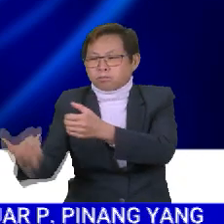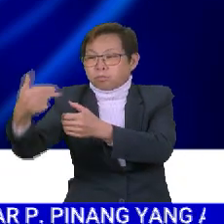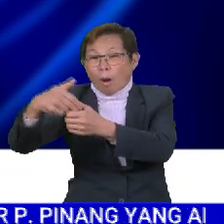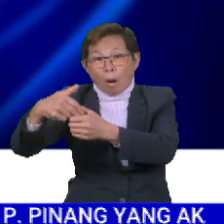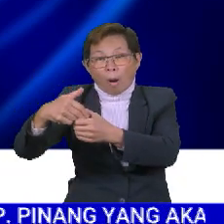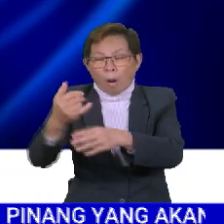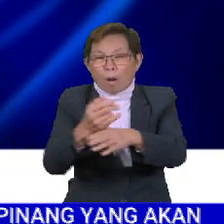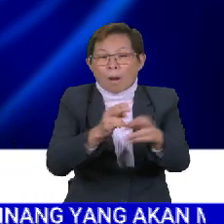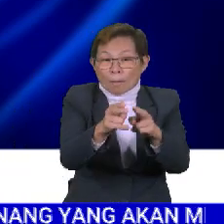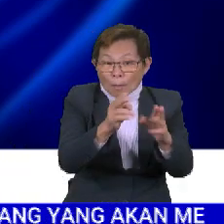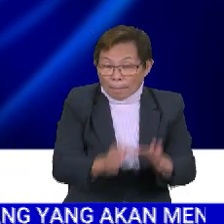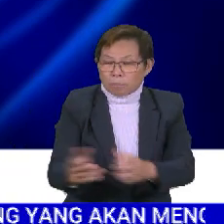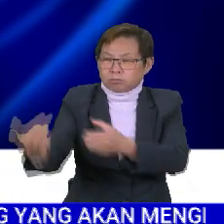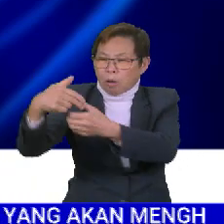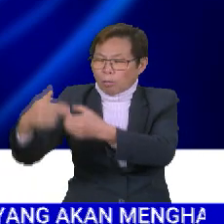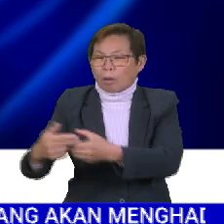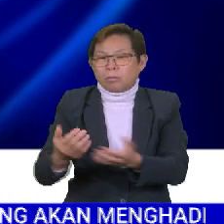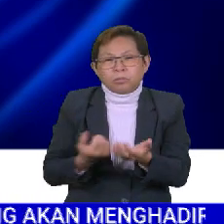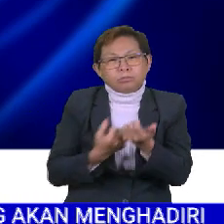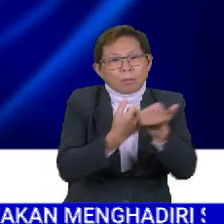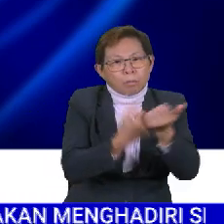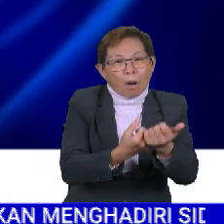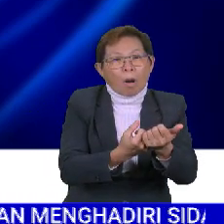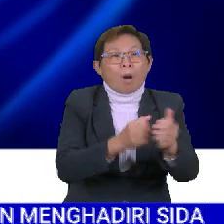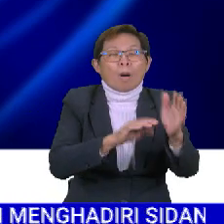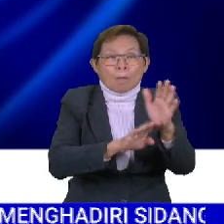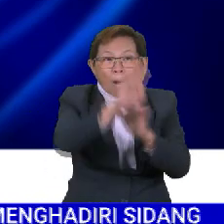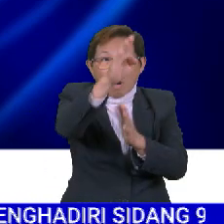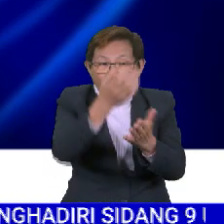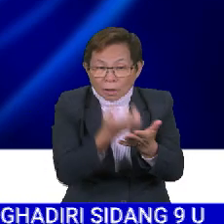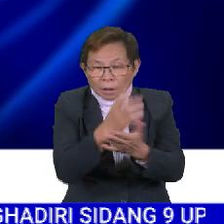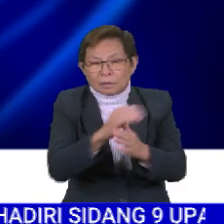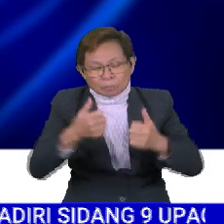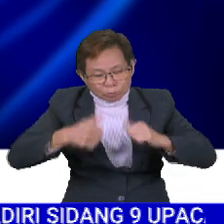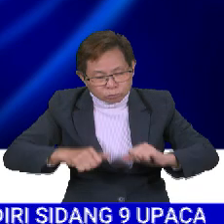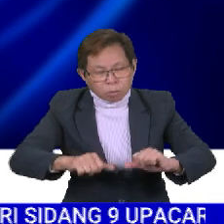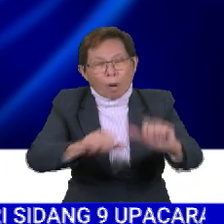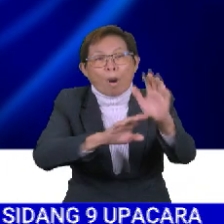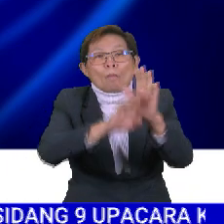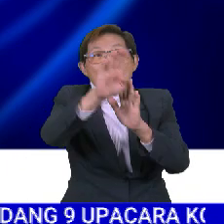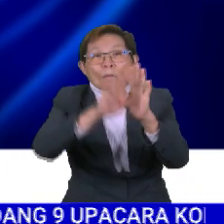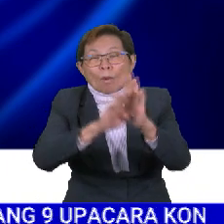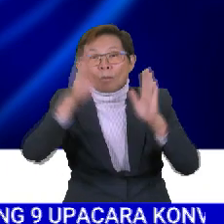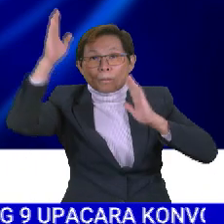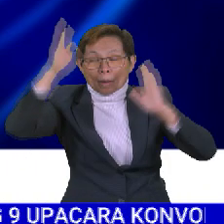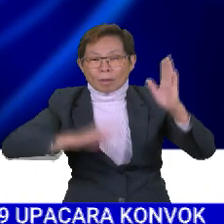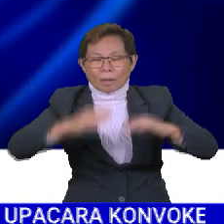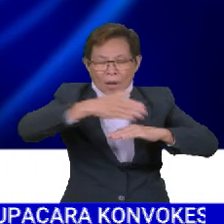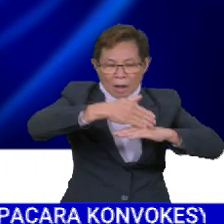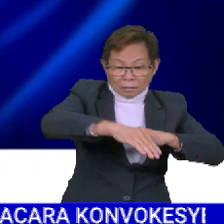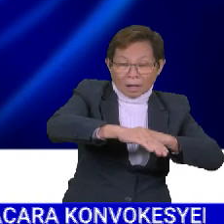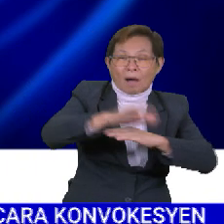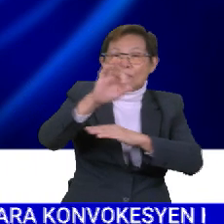industri akan turut menyumbang kepada kemaslahatan ekonomi serta mengekalkan momentum uhan negara menerusi hantaran di